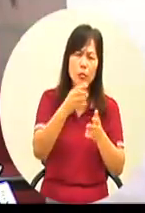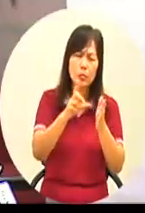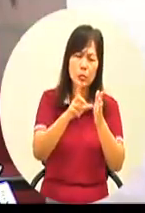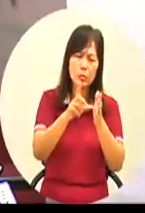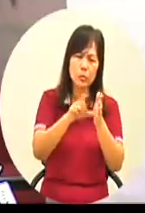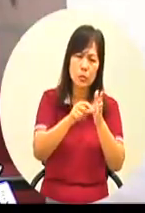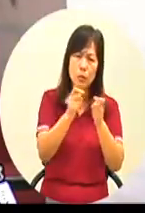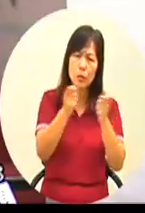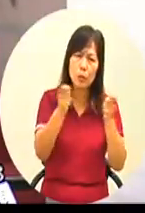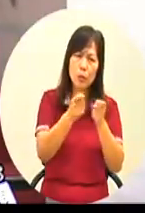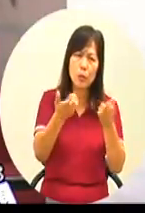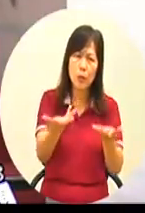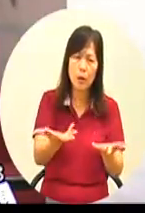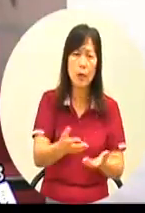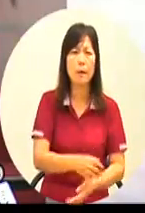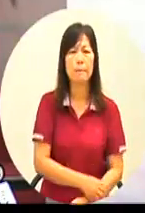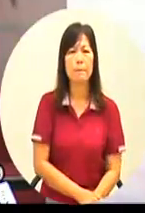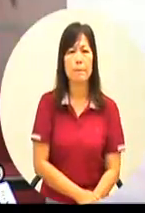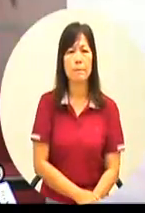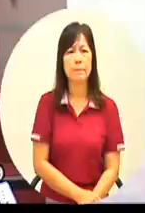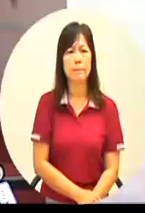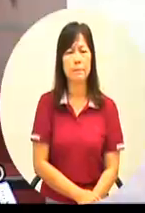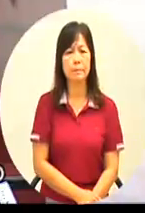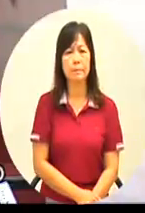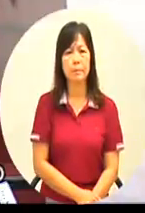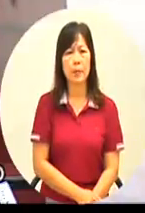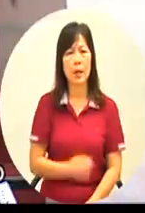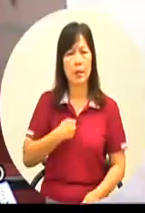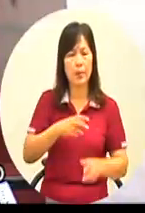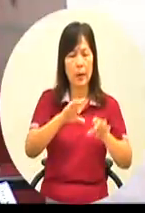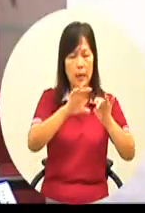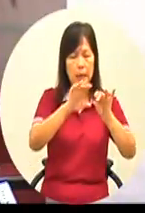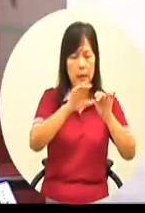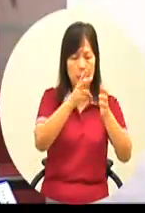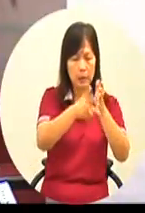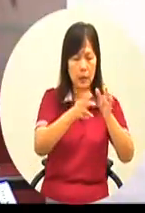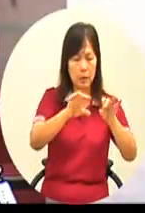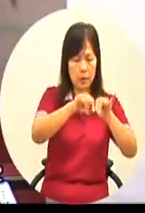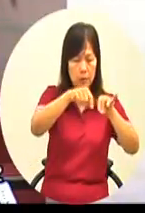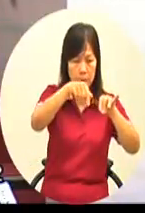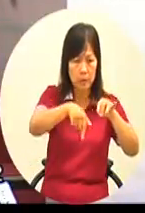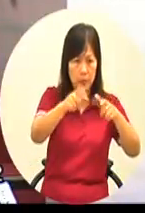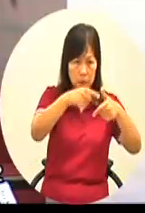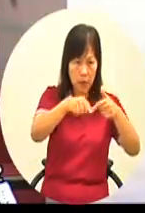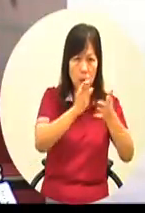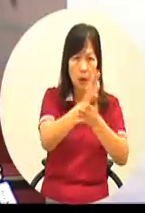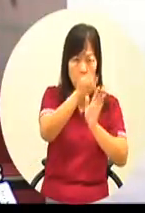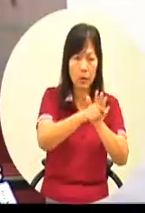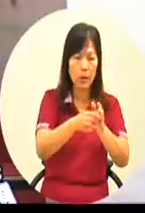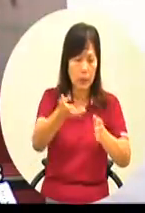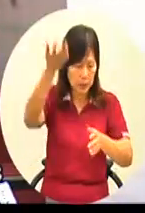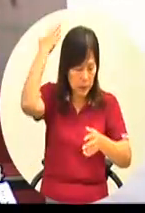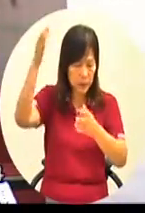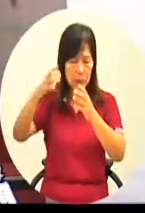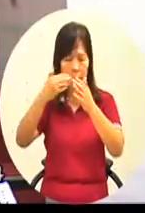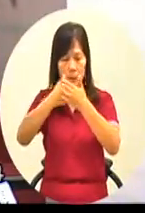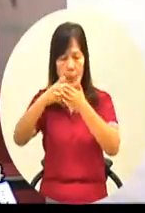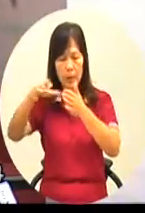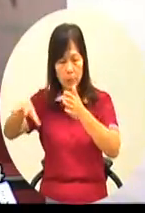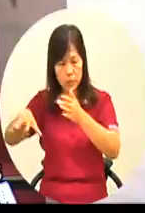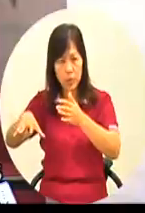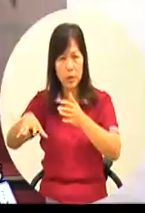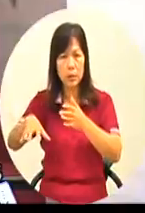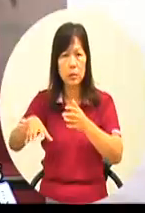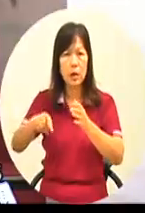我跟议员报告一下哈，因为其实金马丹铁路地下化之后，其实你会发现过去的美术馆区跟南来维的所